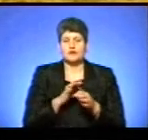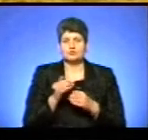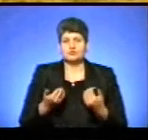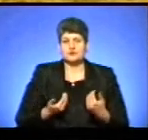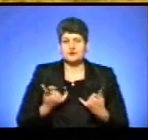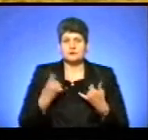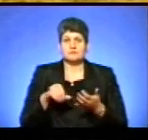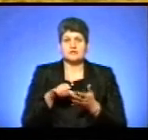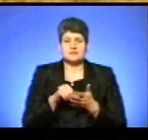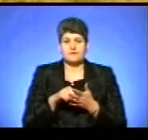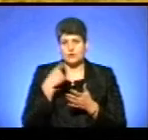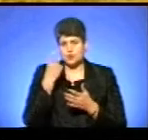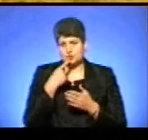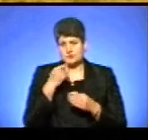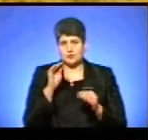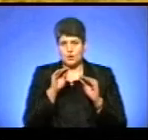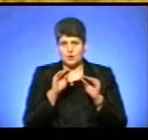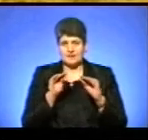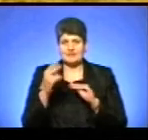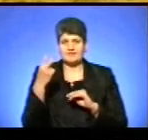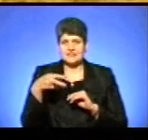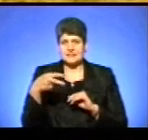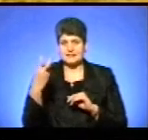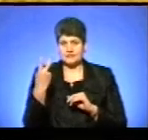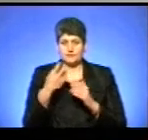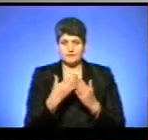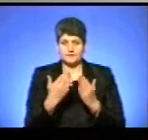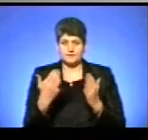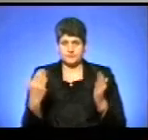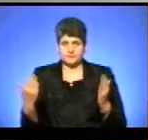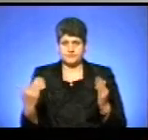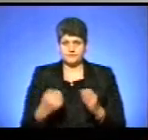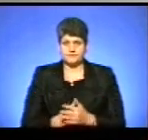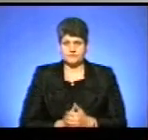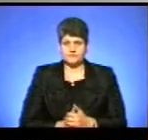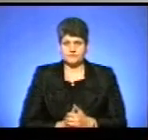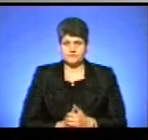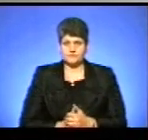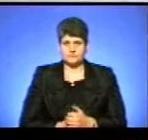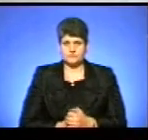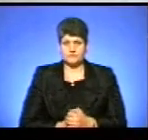Сьогодні він представив особисту колекцію з 22 експонатів.